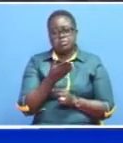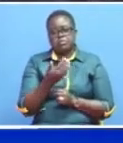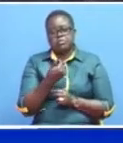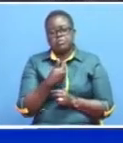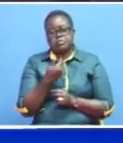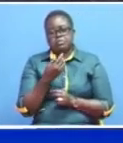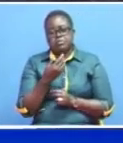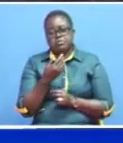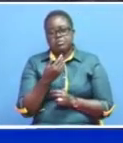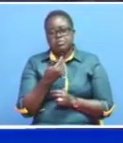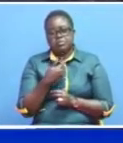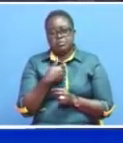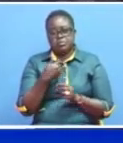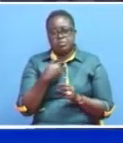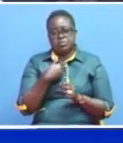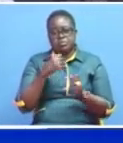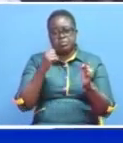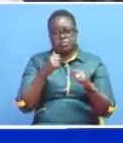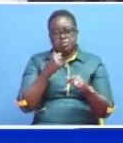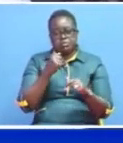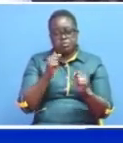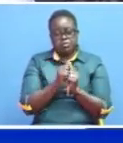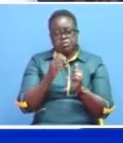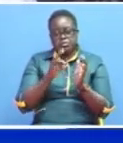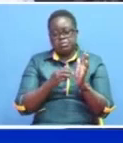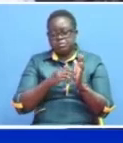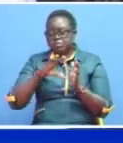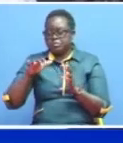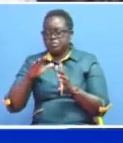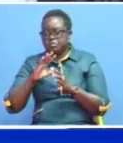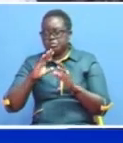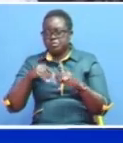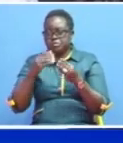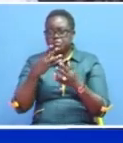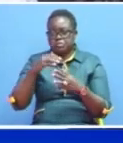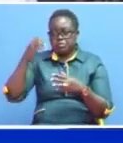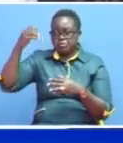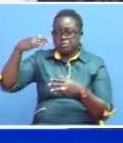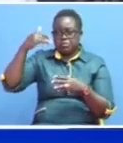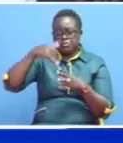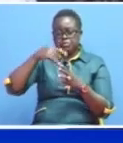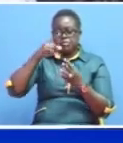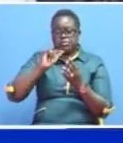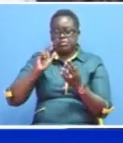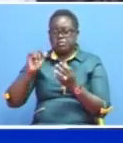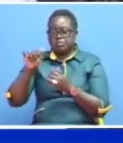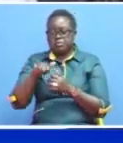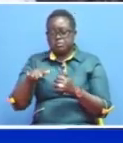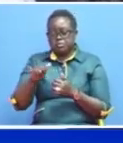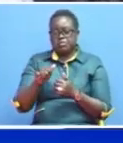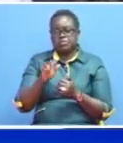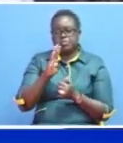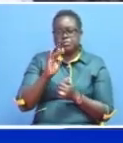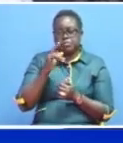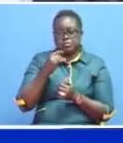na Machakos County, nikeenda tunaije stima. Katika isi ila selected new NND